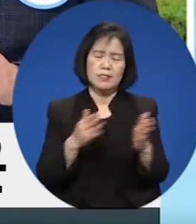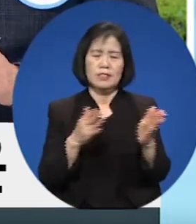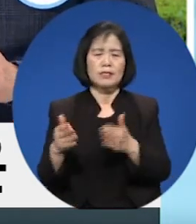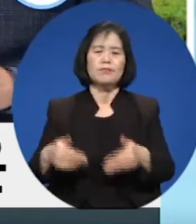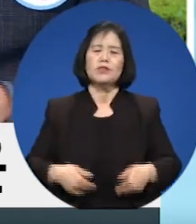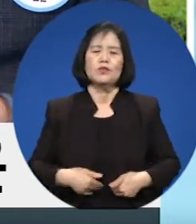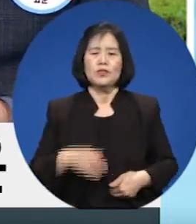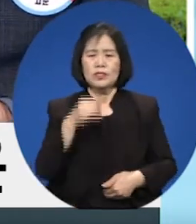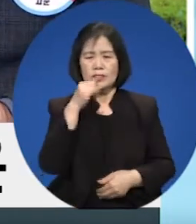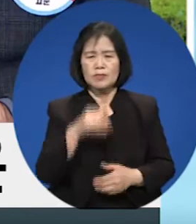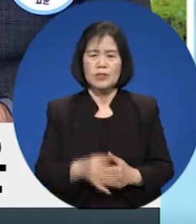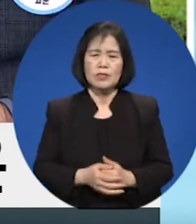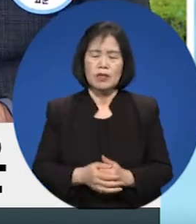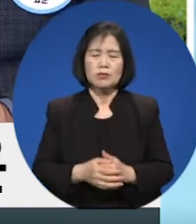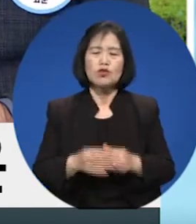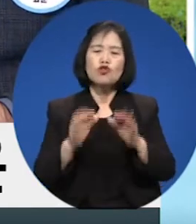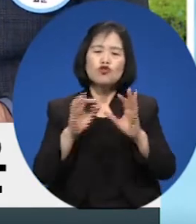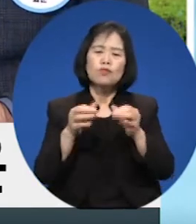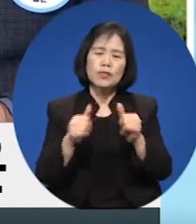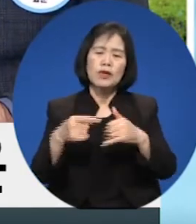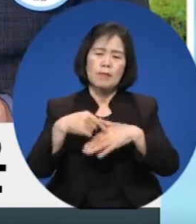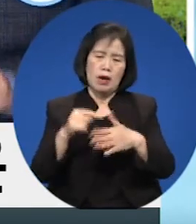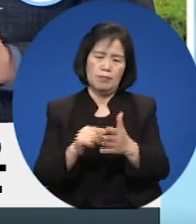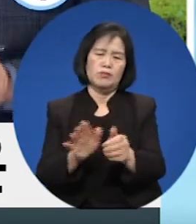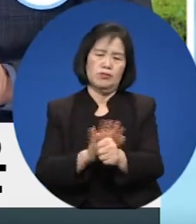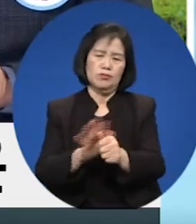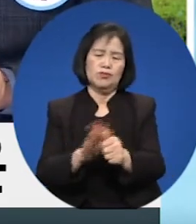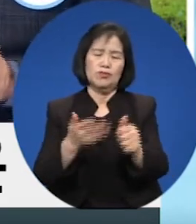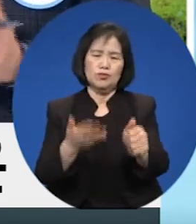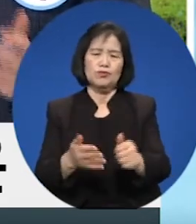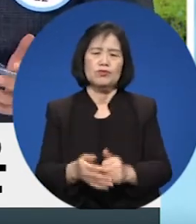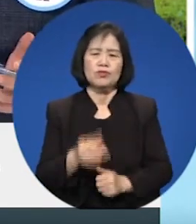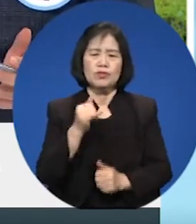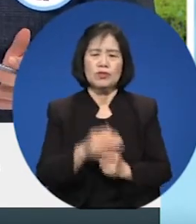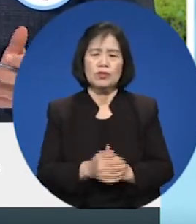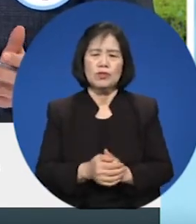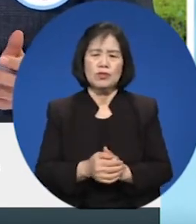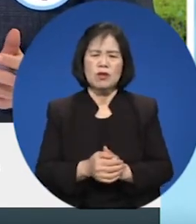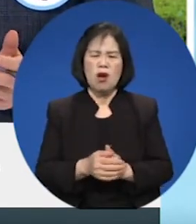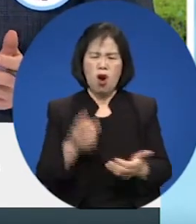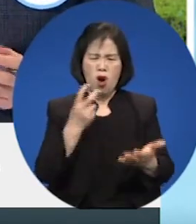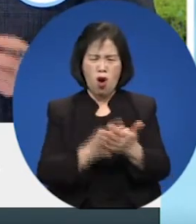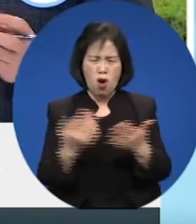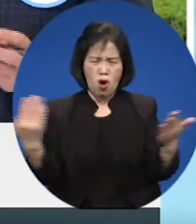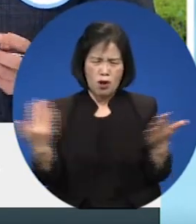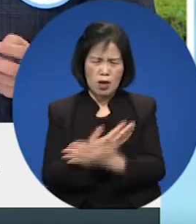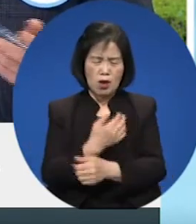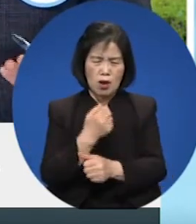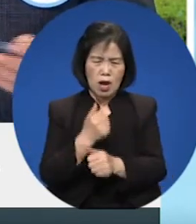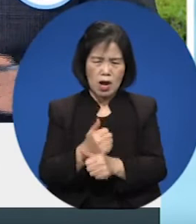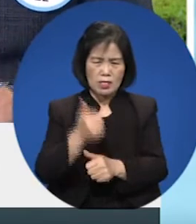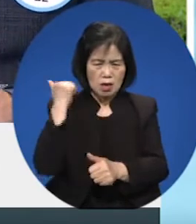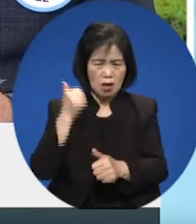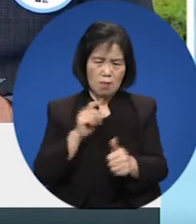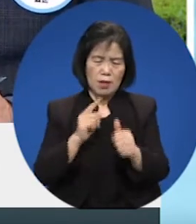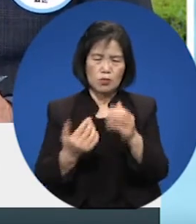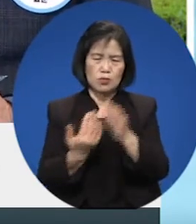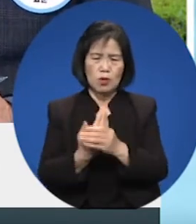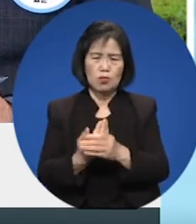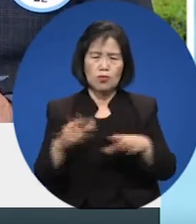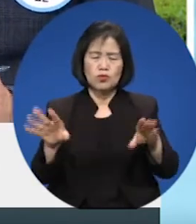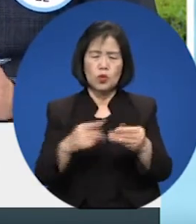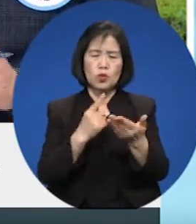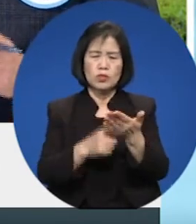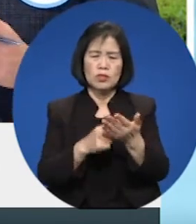국민의 어떤 마음을 달래줄 수 있는 부분이 나옵니다 벌써 개헌 하자는 얘기도 나오거든요 뭐 그 뭐 정신 총리가